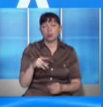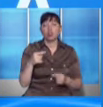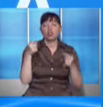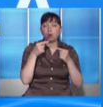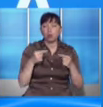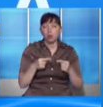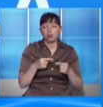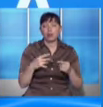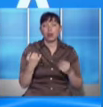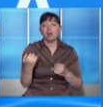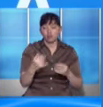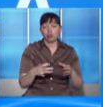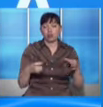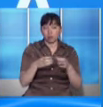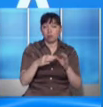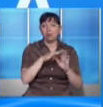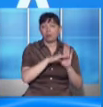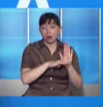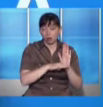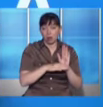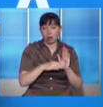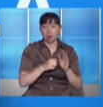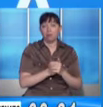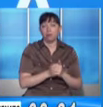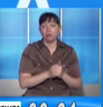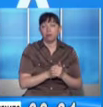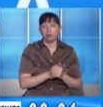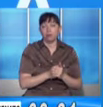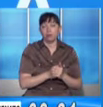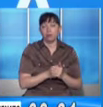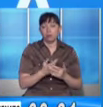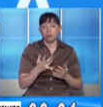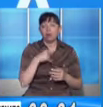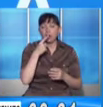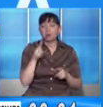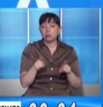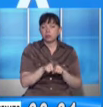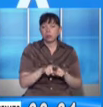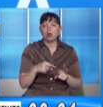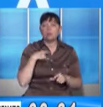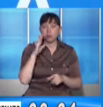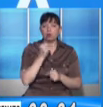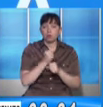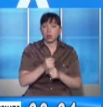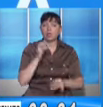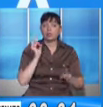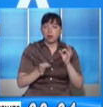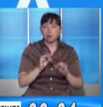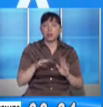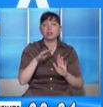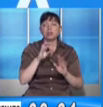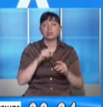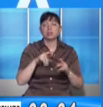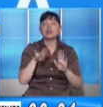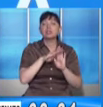potrivit platformei electorale a partidului pe care îl reprezentați, se spune în felul următor. Vom face dreptate în sistemul